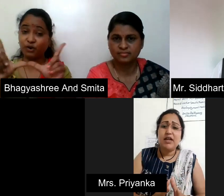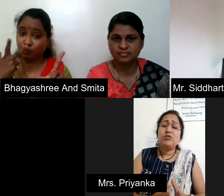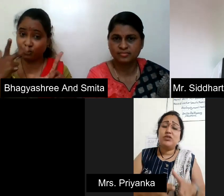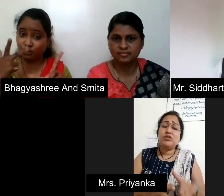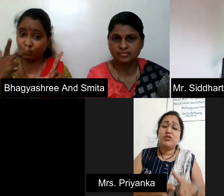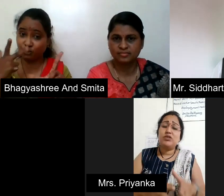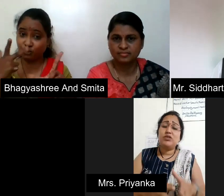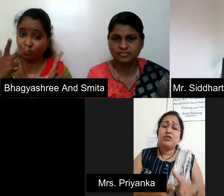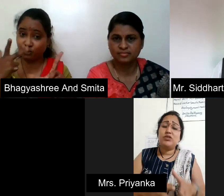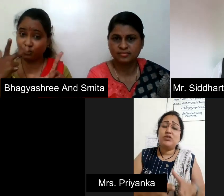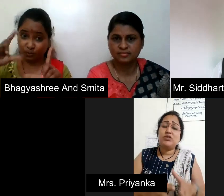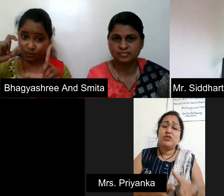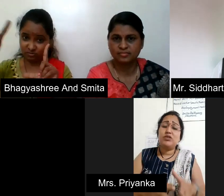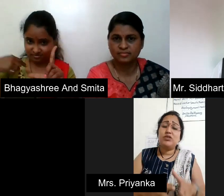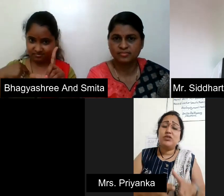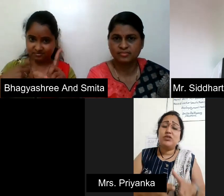है, दूसरा